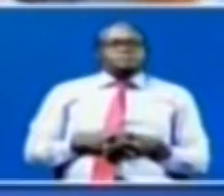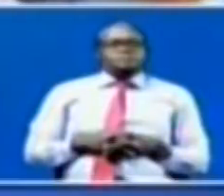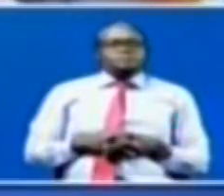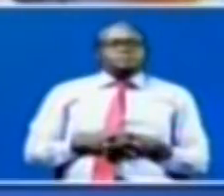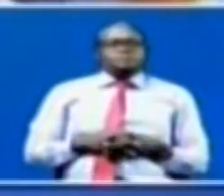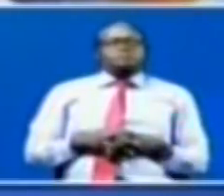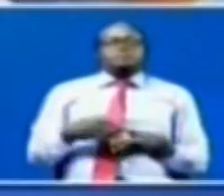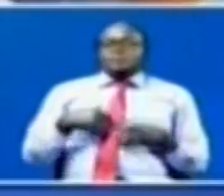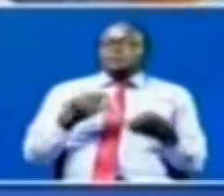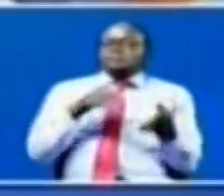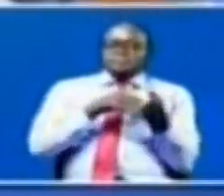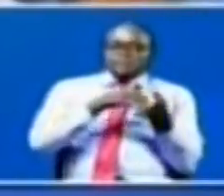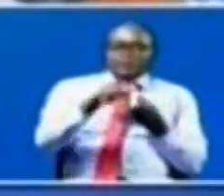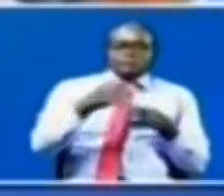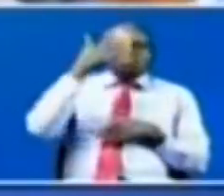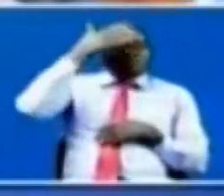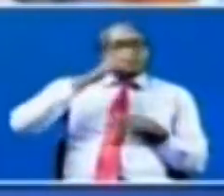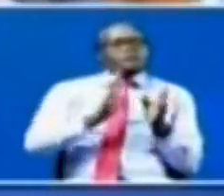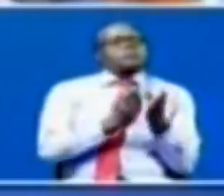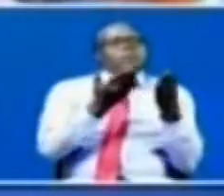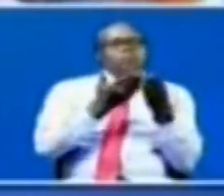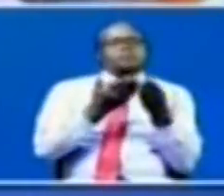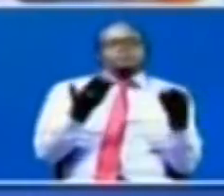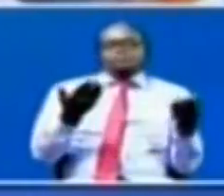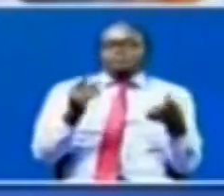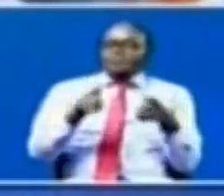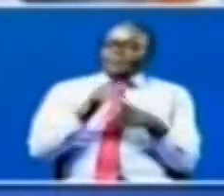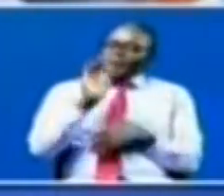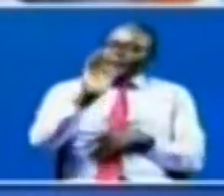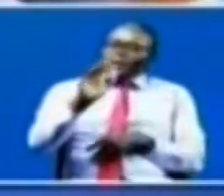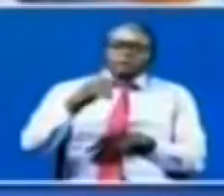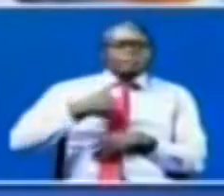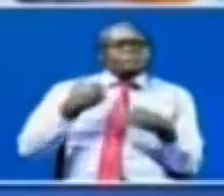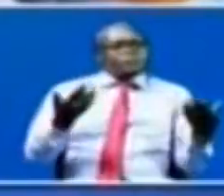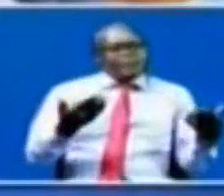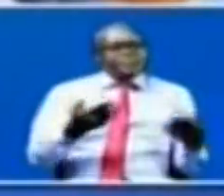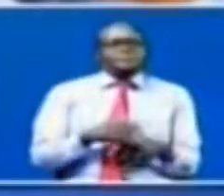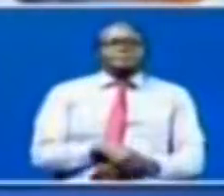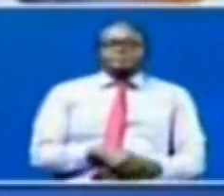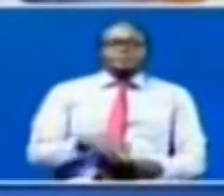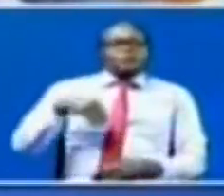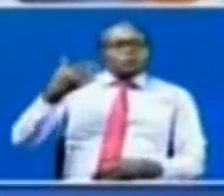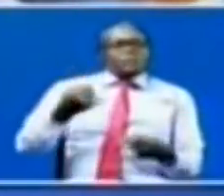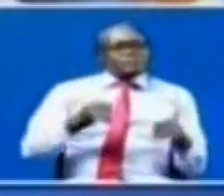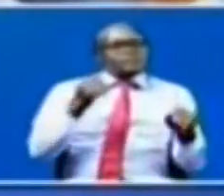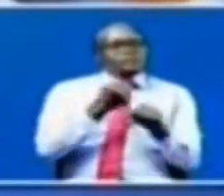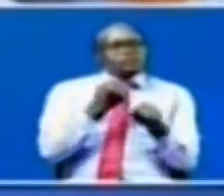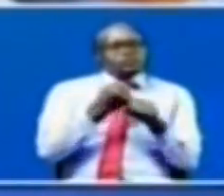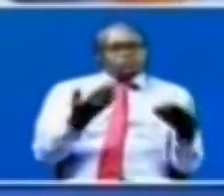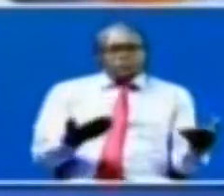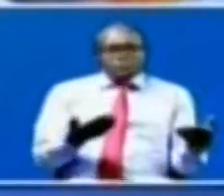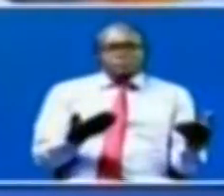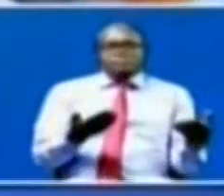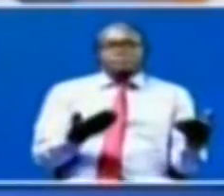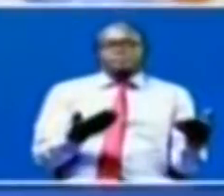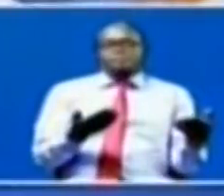rais. So post, ndio akaniuliza uko wapi. Mimi kuna nipasa nisa. I always try to request kama vena la